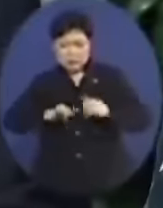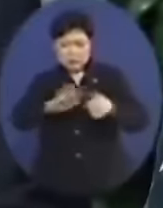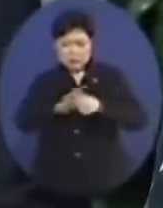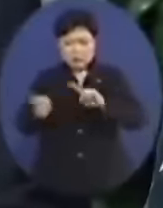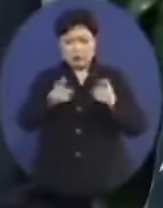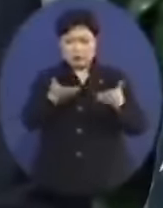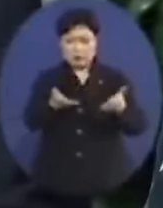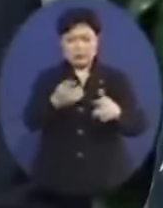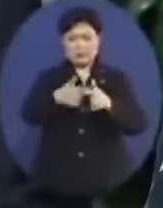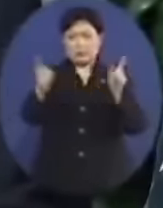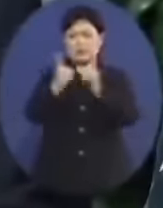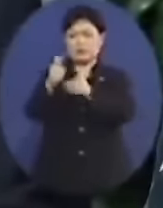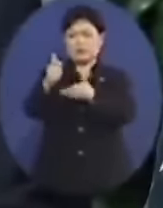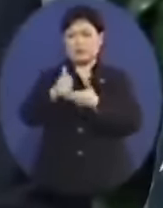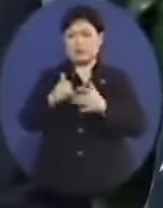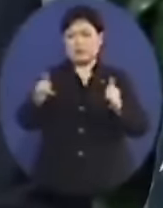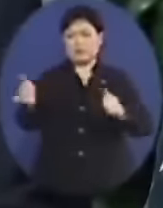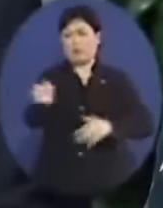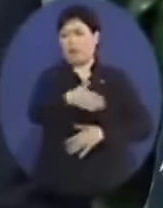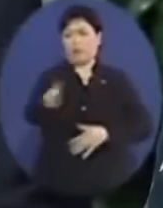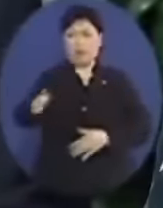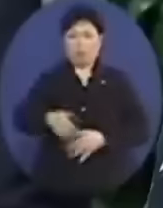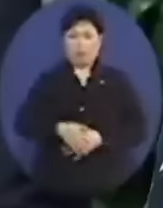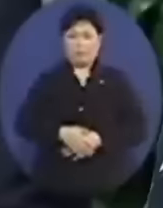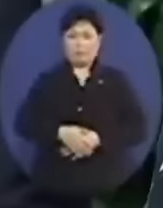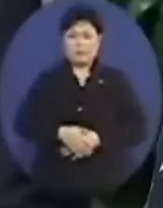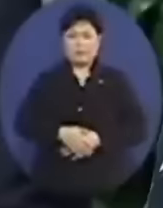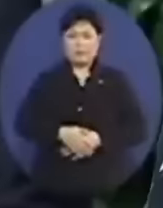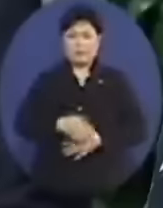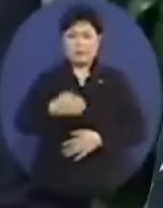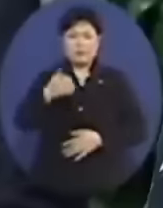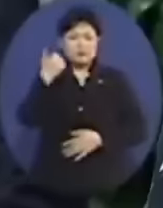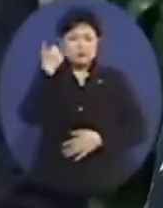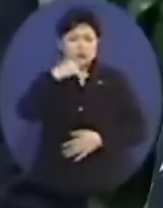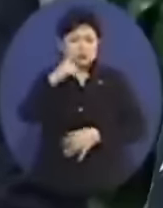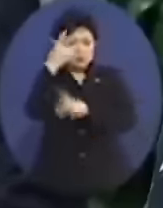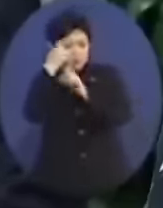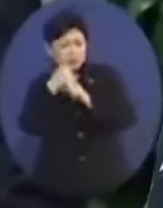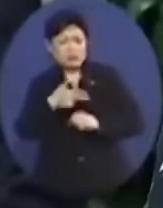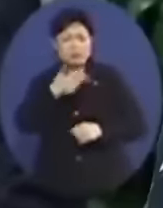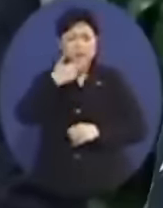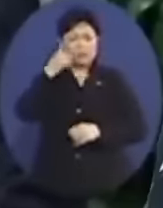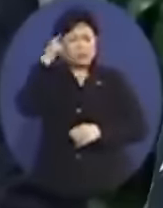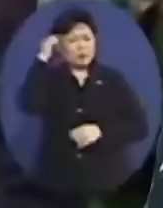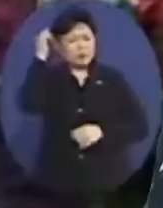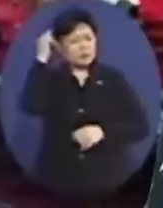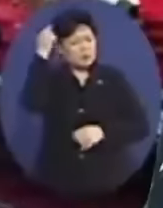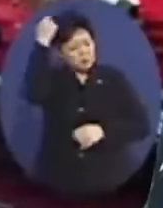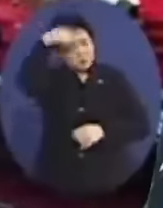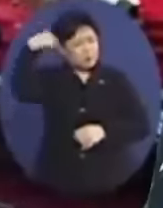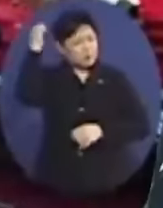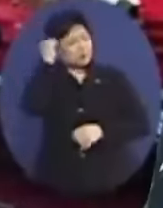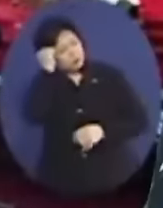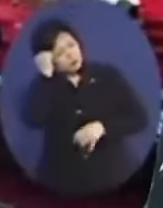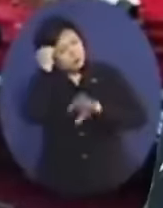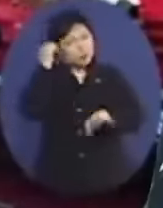예수님을 영접할 사람이 없고 아무도 의지할 때가 없었습니다 머리들 곳이 없다고 예수님이